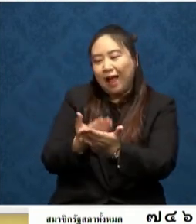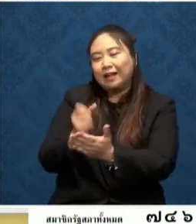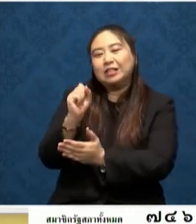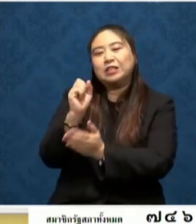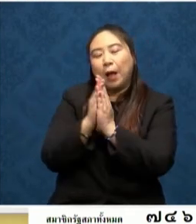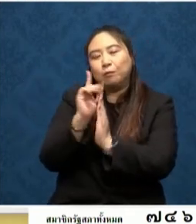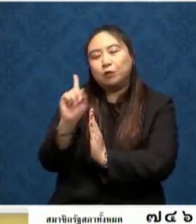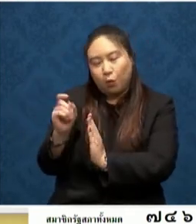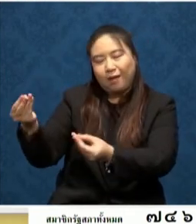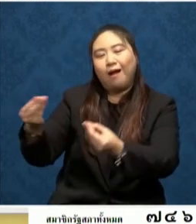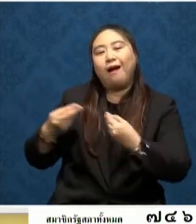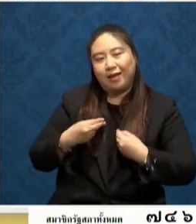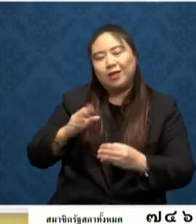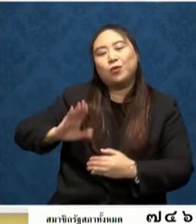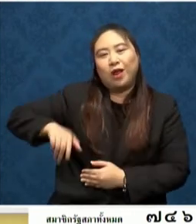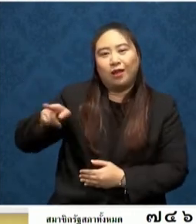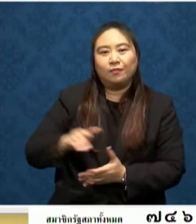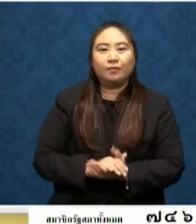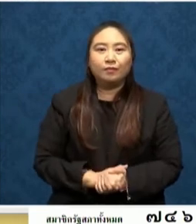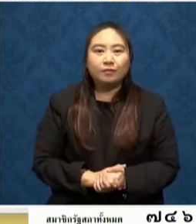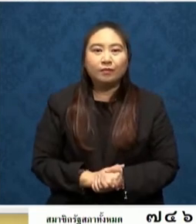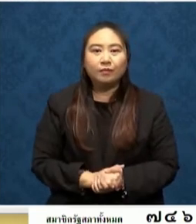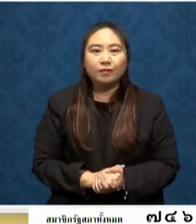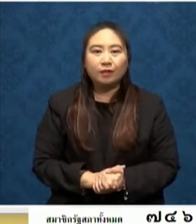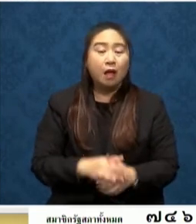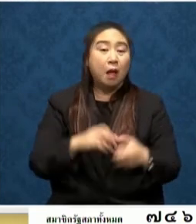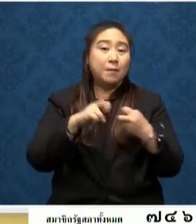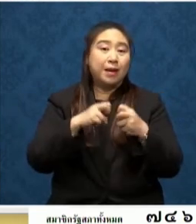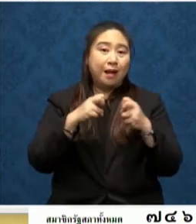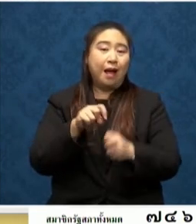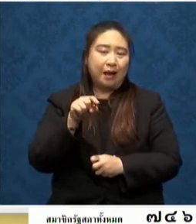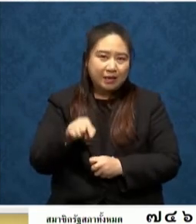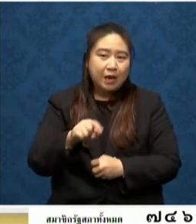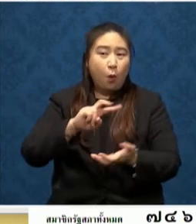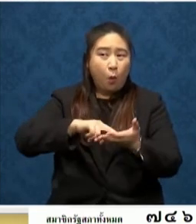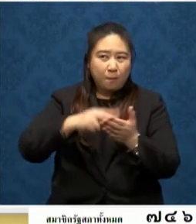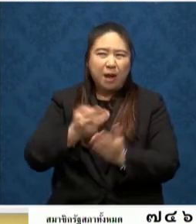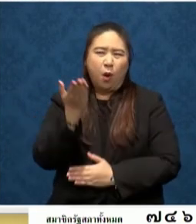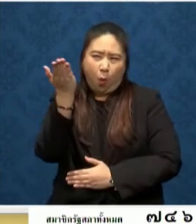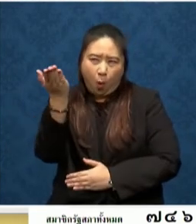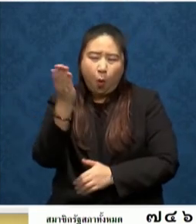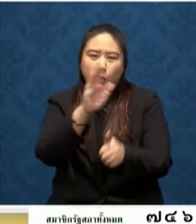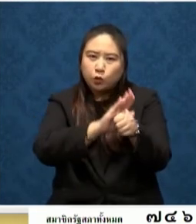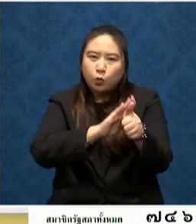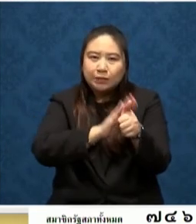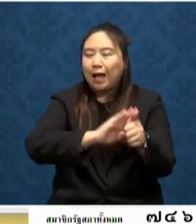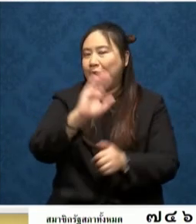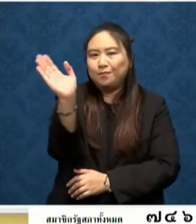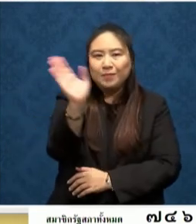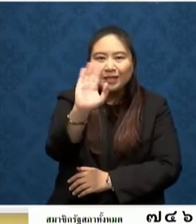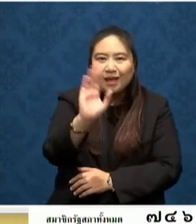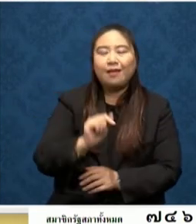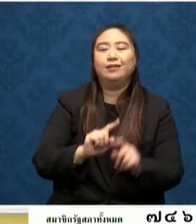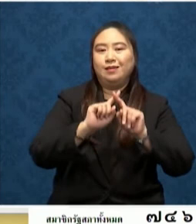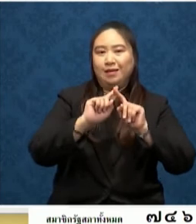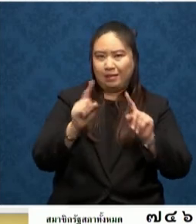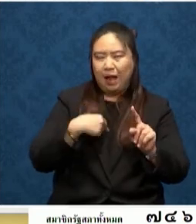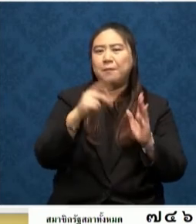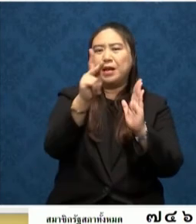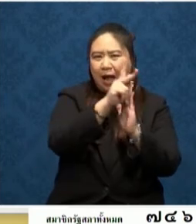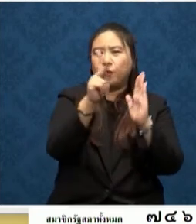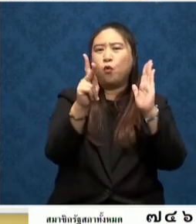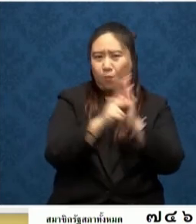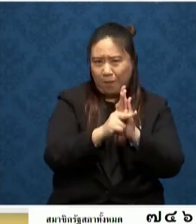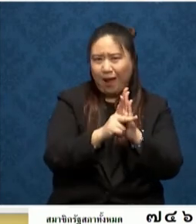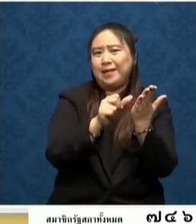ทางที่จะแก้ปัหานี้ได้อย่ยงยืนไมใช่การร้องขอความเห็นใจครัทป blog.แต่มันคือการแก้กดหมายถ้า